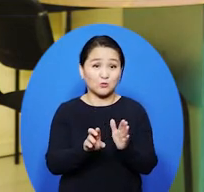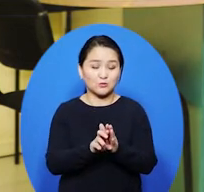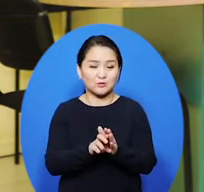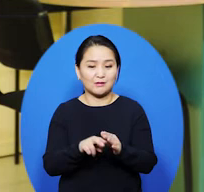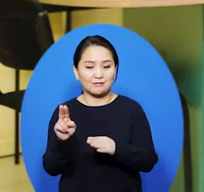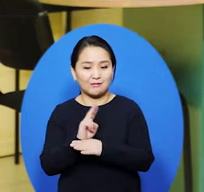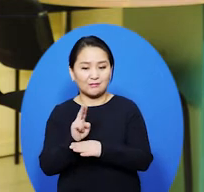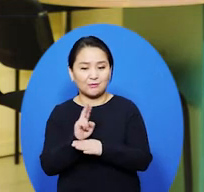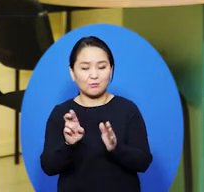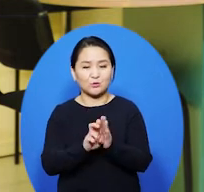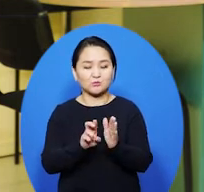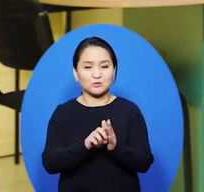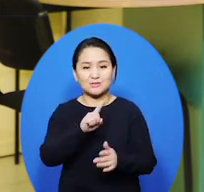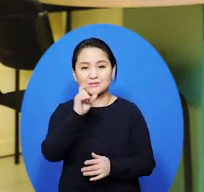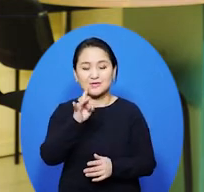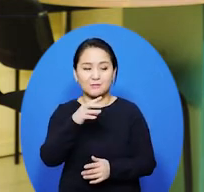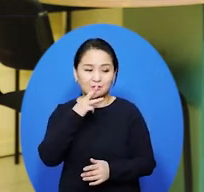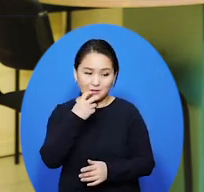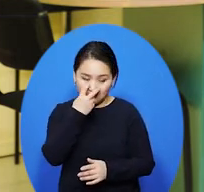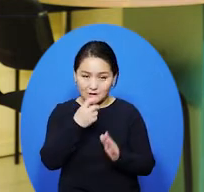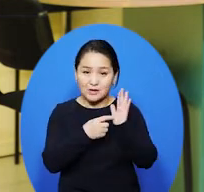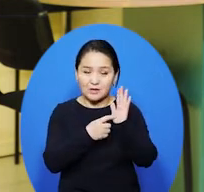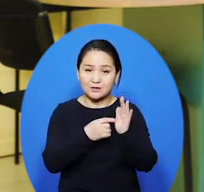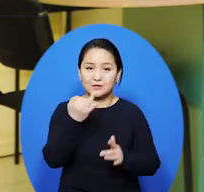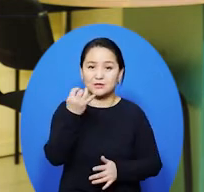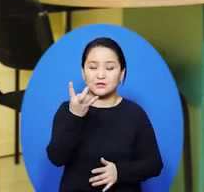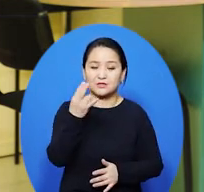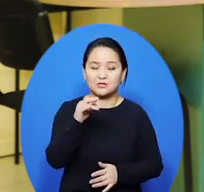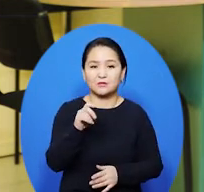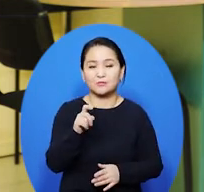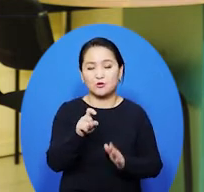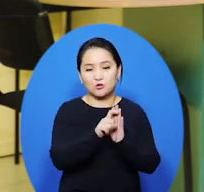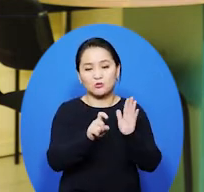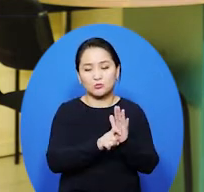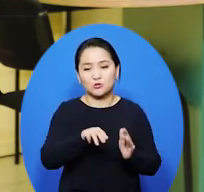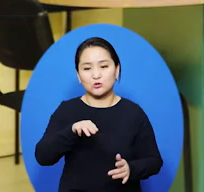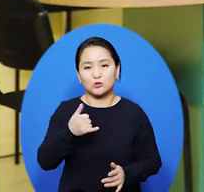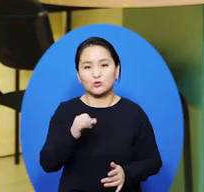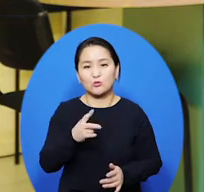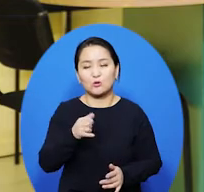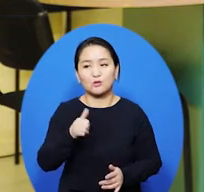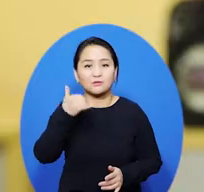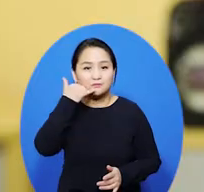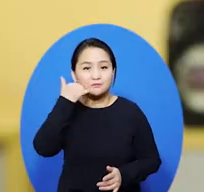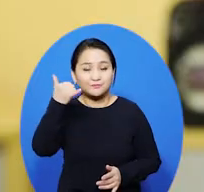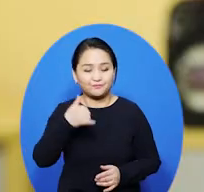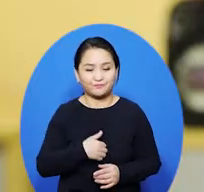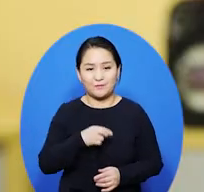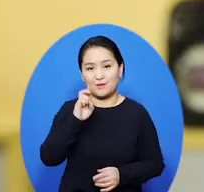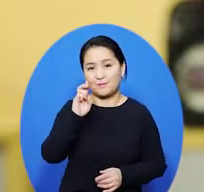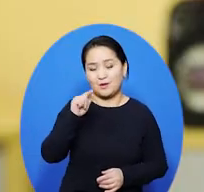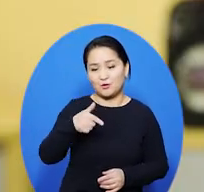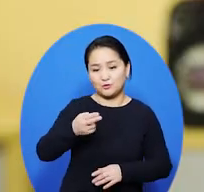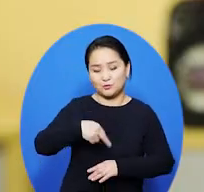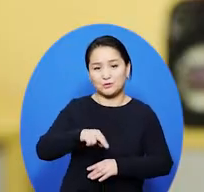мэрэгчлэрээ одоо дадлагжих боломжтой гэсэн зарыг хараад интерншип хөтөлбөрийн тунгалахтай холбогдсон байгаа. Тэгээд Баянгол